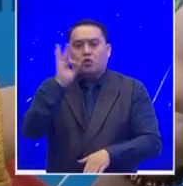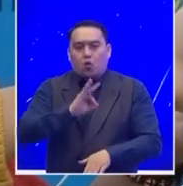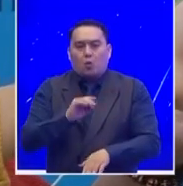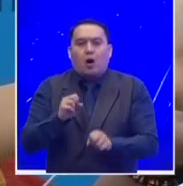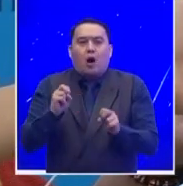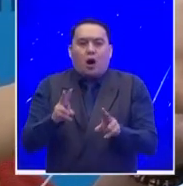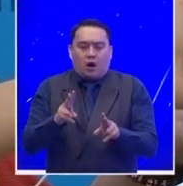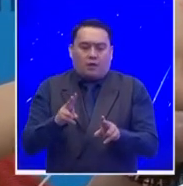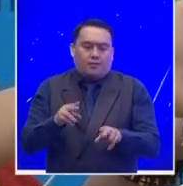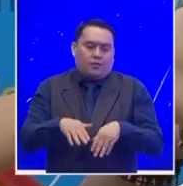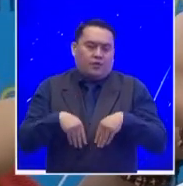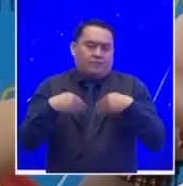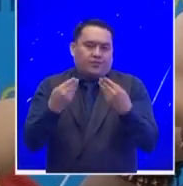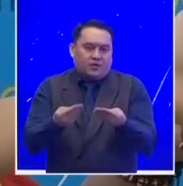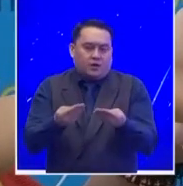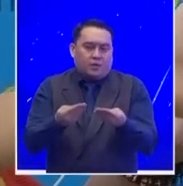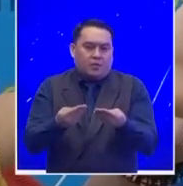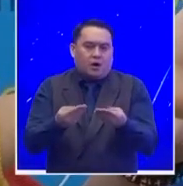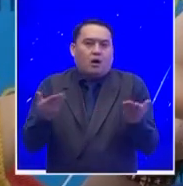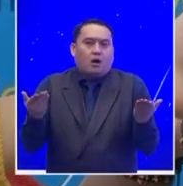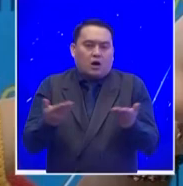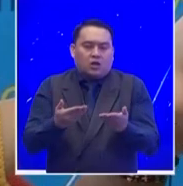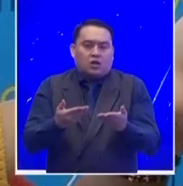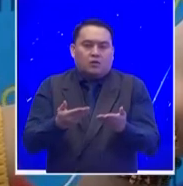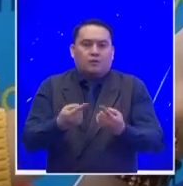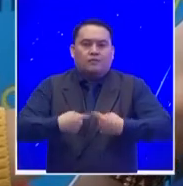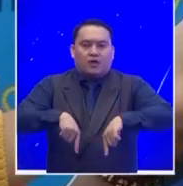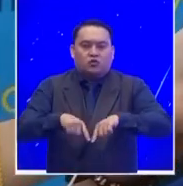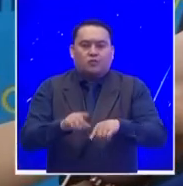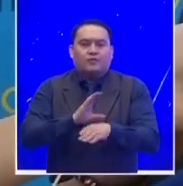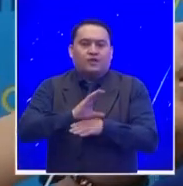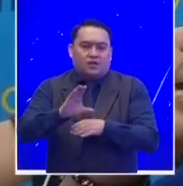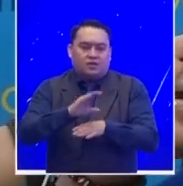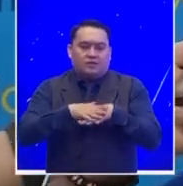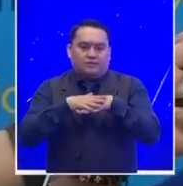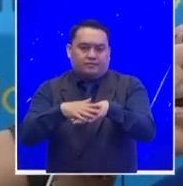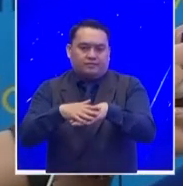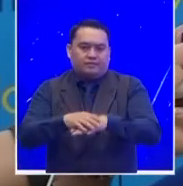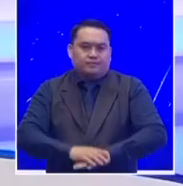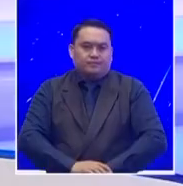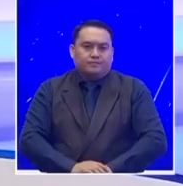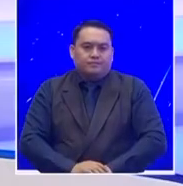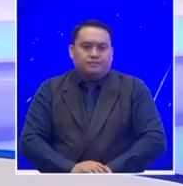вид ущерба, насколько и за счет каких источников будет профинансирован.